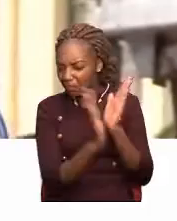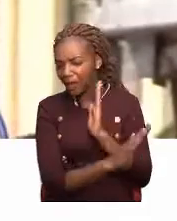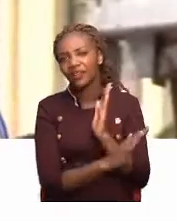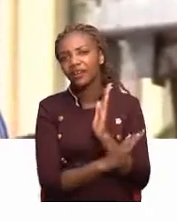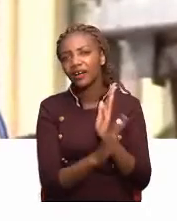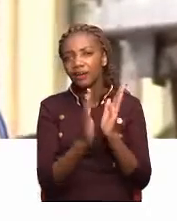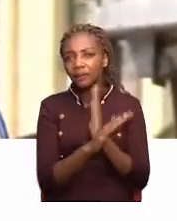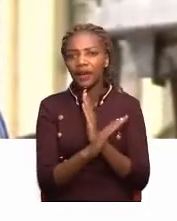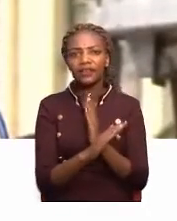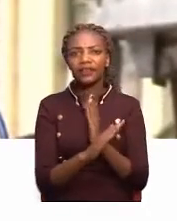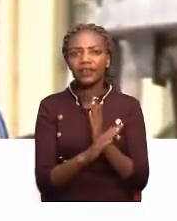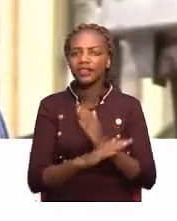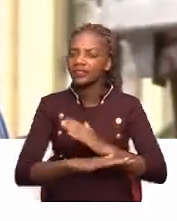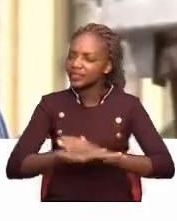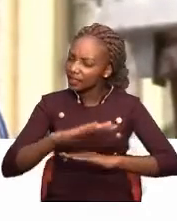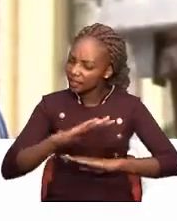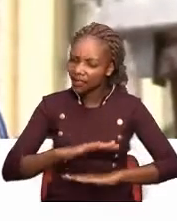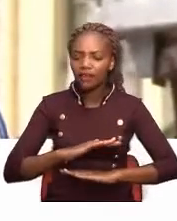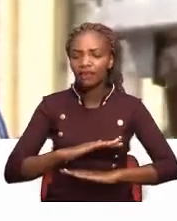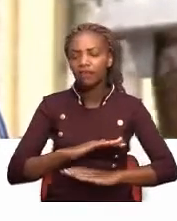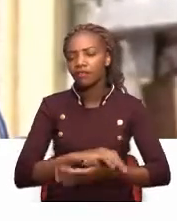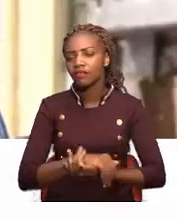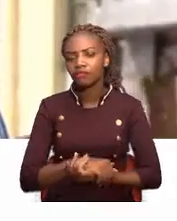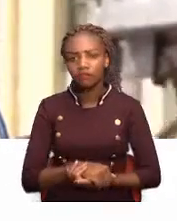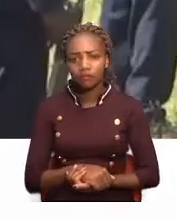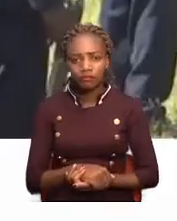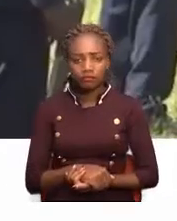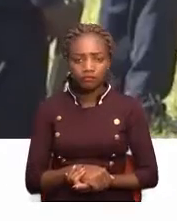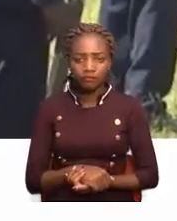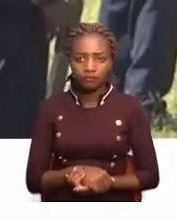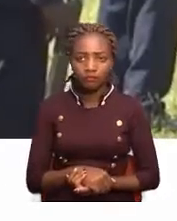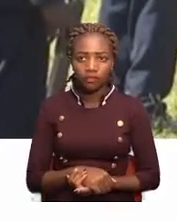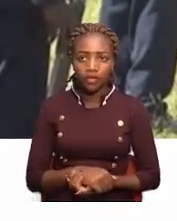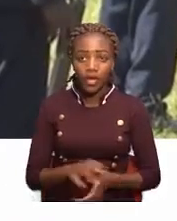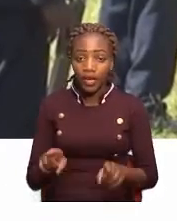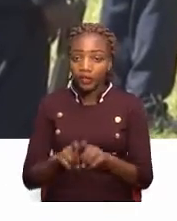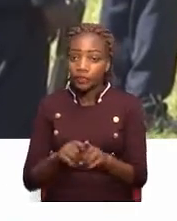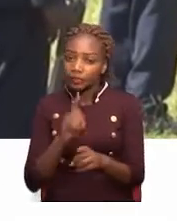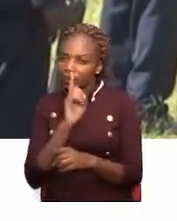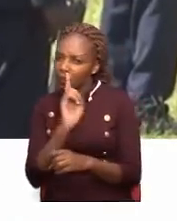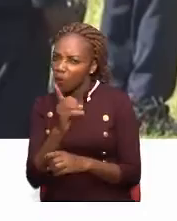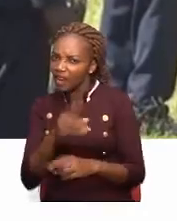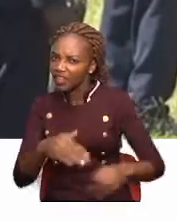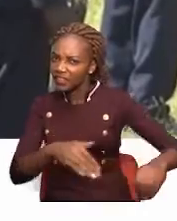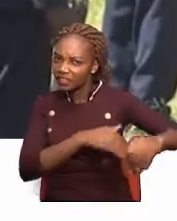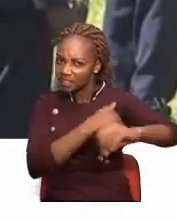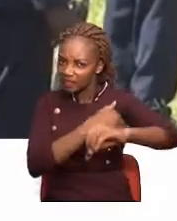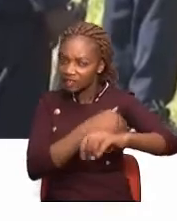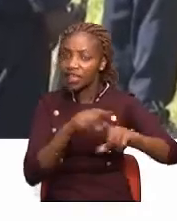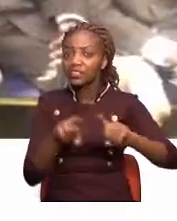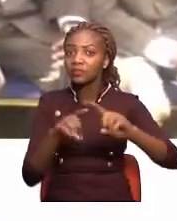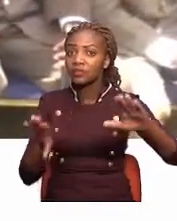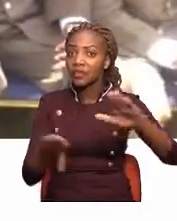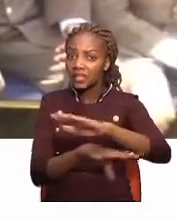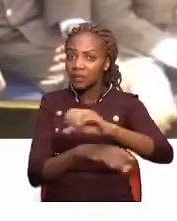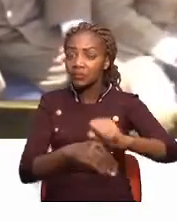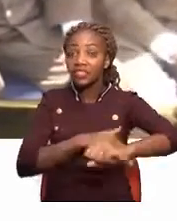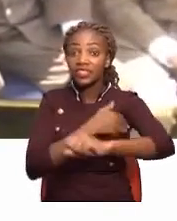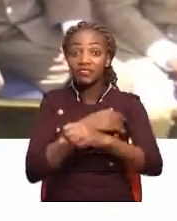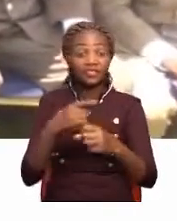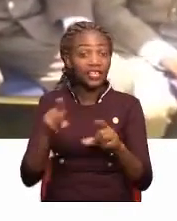stop. Mimi ni mtumishi. Aliwaonya machifu, manaibu wao na maafisa wengine wa